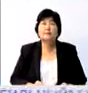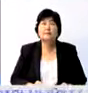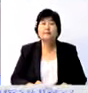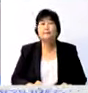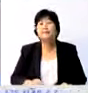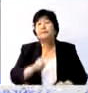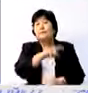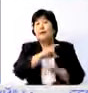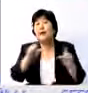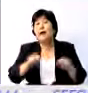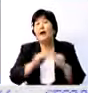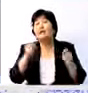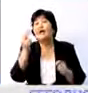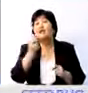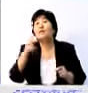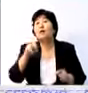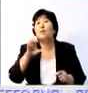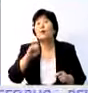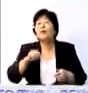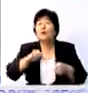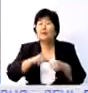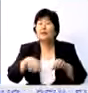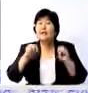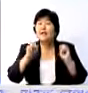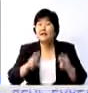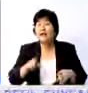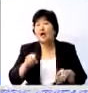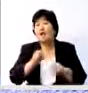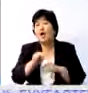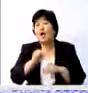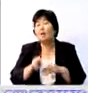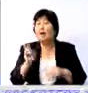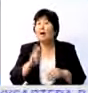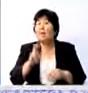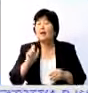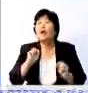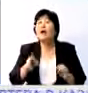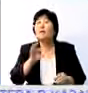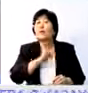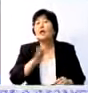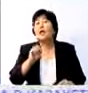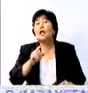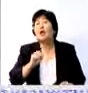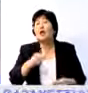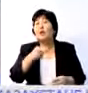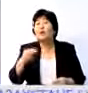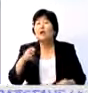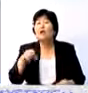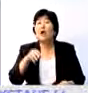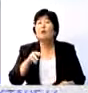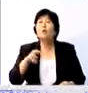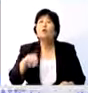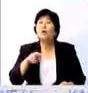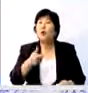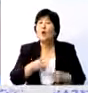В поликлинике открыт цифровой пост. Прикреплены специалисты. Они обучают посетителей, как пользоваться ЕГО в приложении «Домумед».